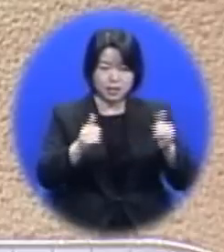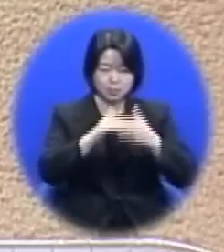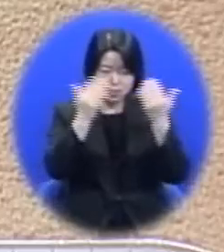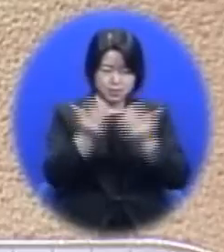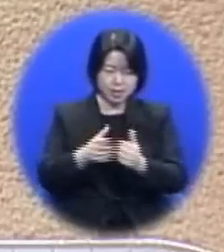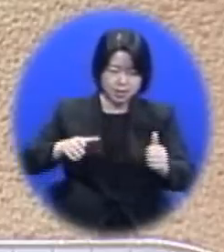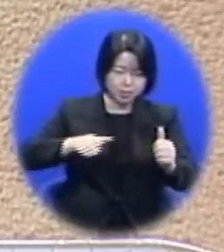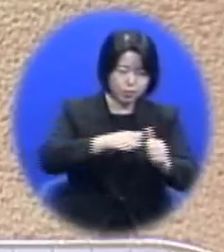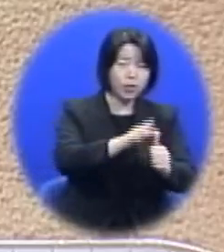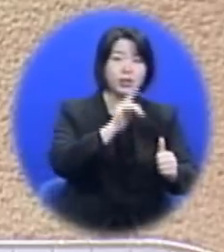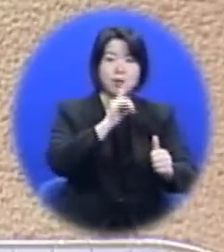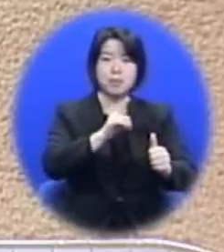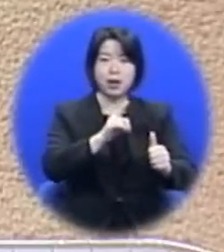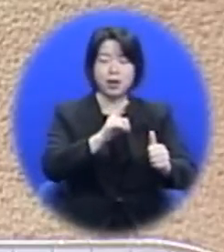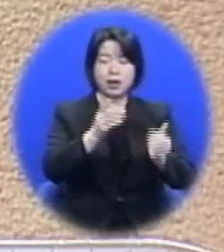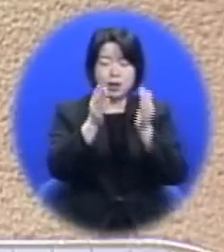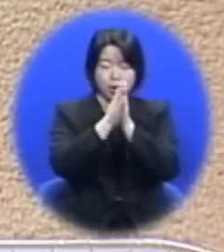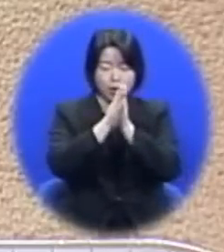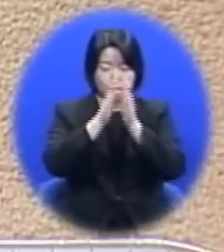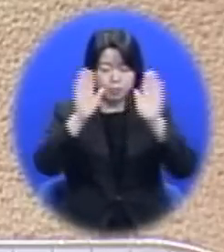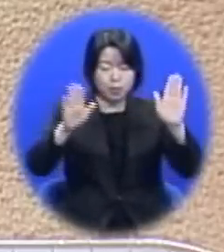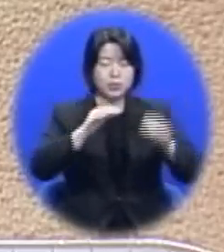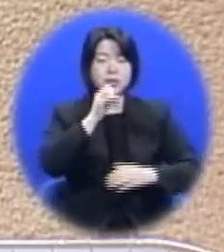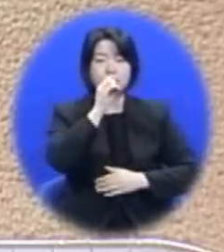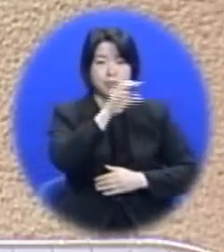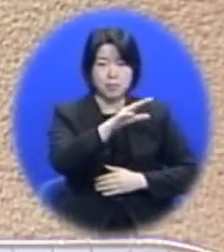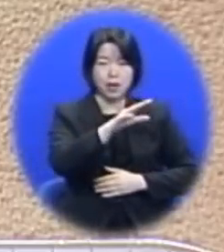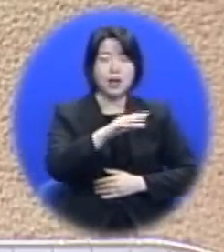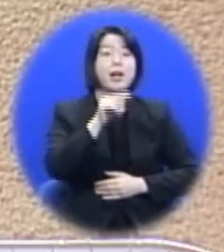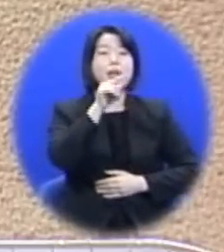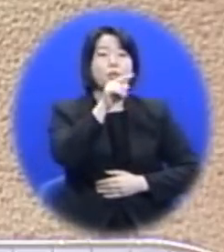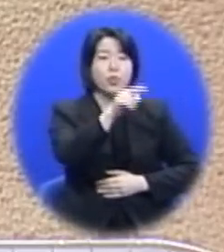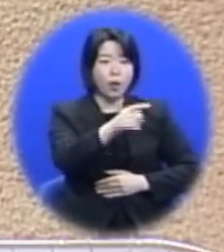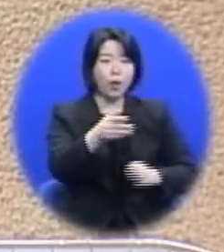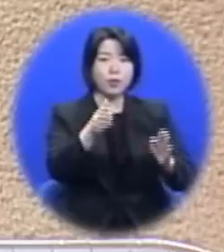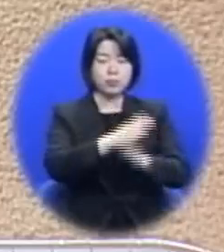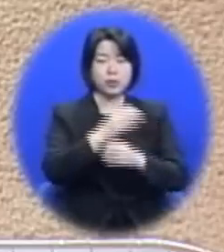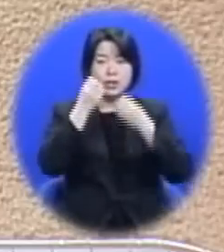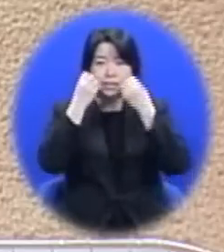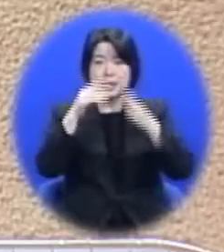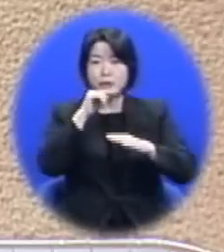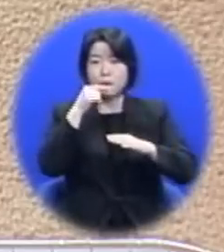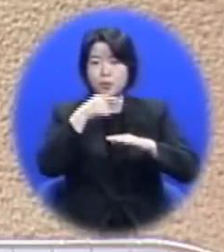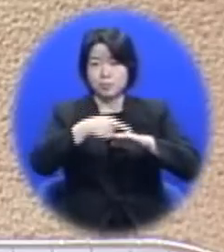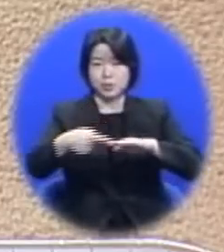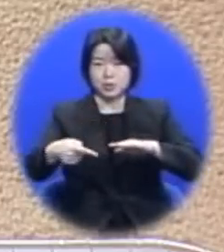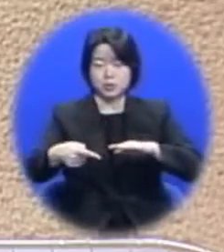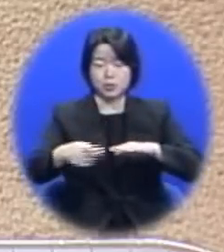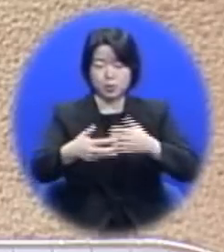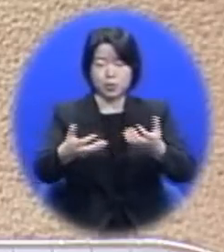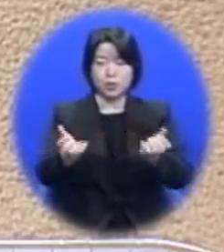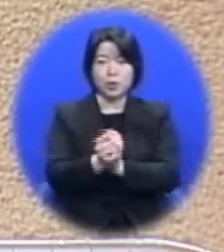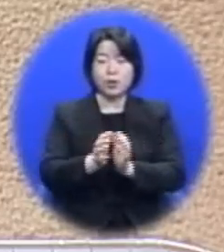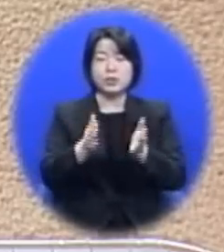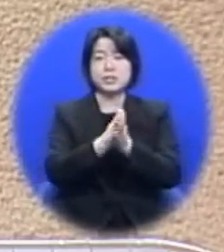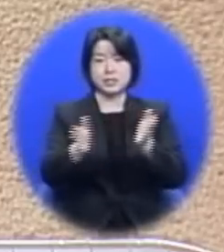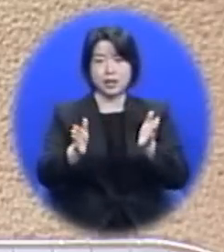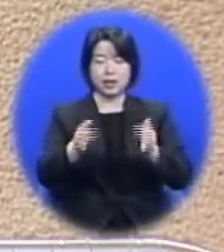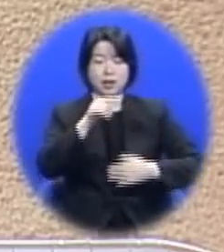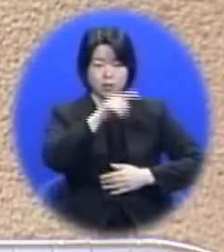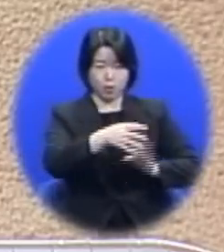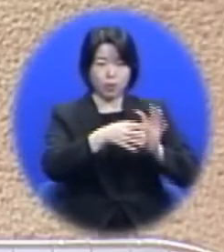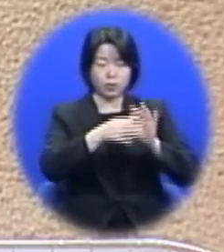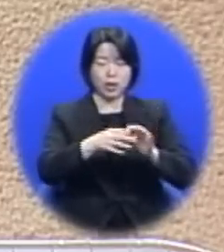모세에게 말씀하기를 내가 너에게서 새로운 민족을 내가 시작하겠다. 너를 통하여 새로운 민족을